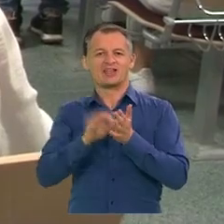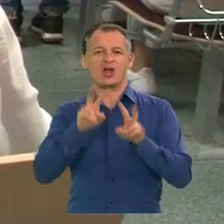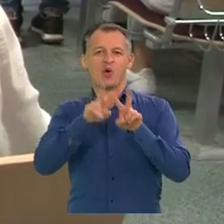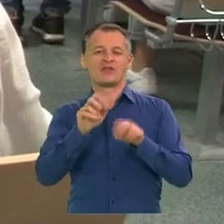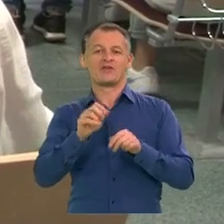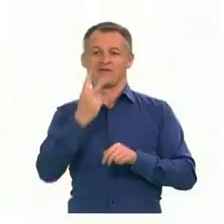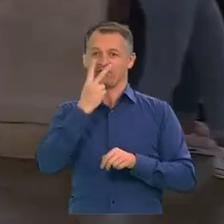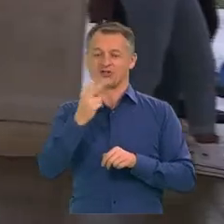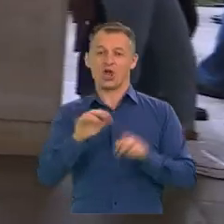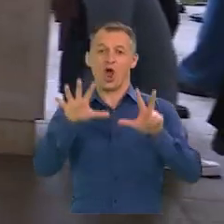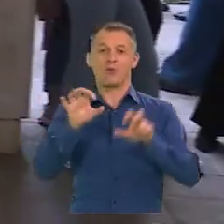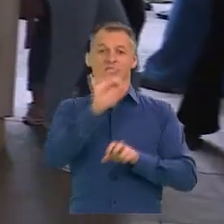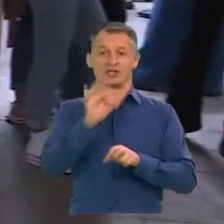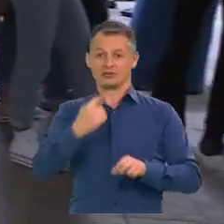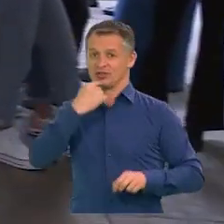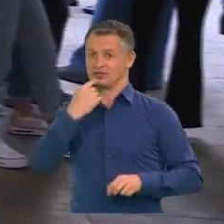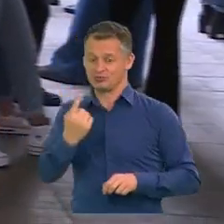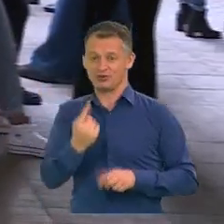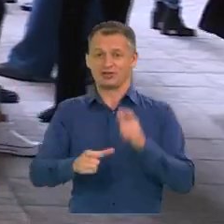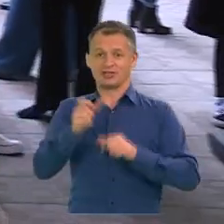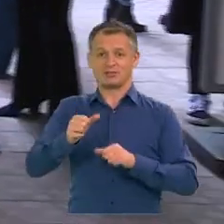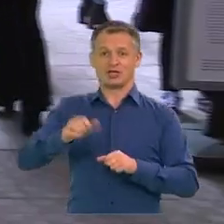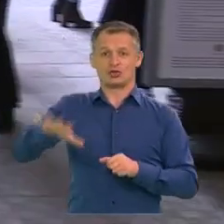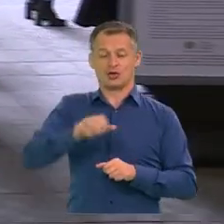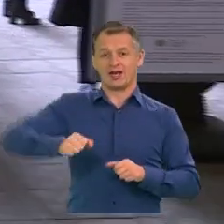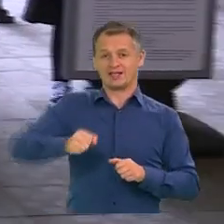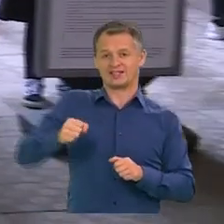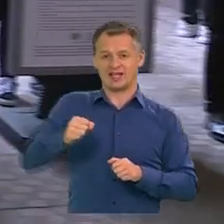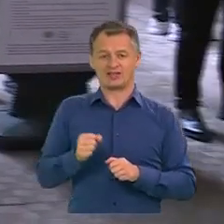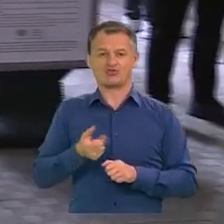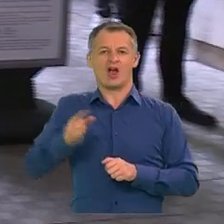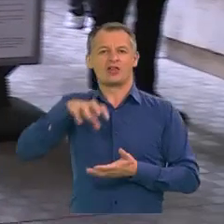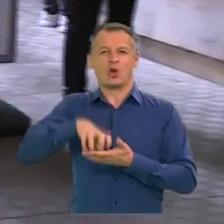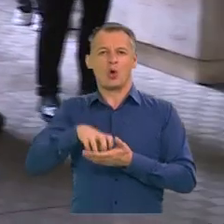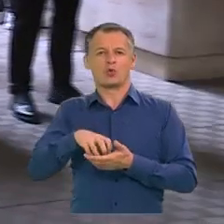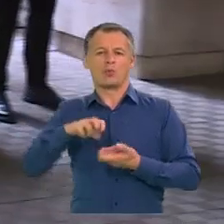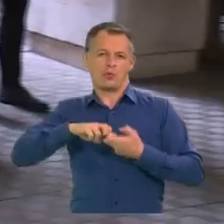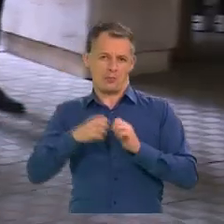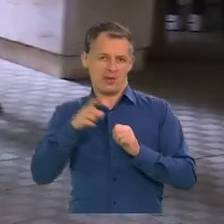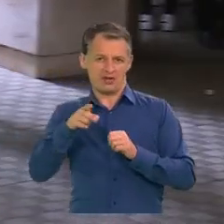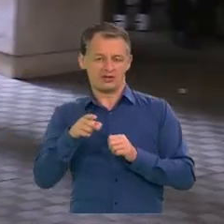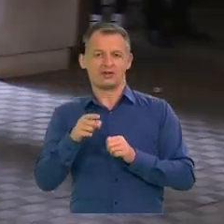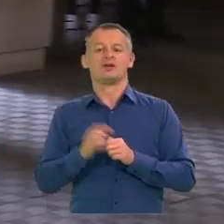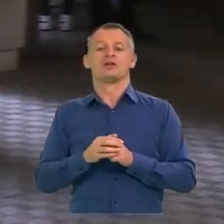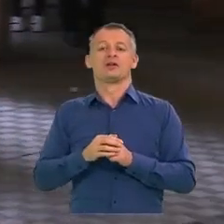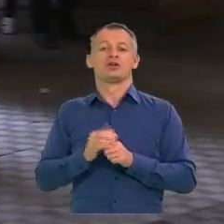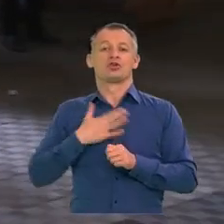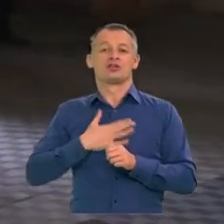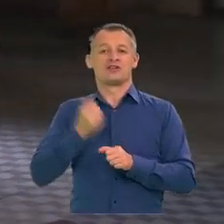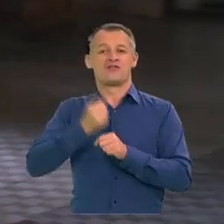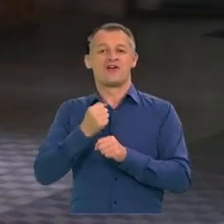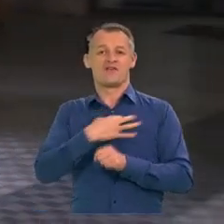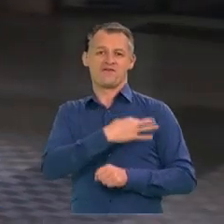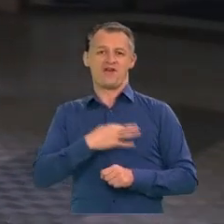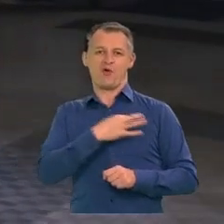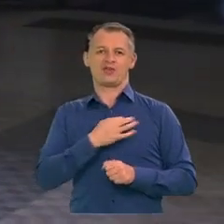aproape 80% dintre adolescenții din mediul rural și alte comunități dezavantajate își doresc să urmeze o facultate. Din